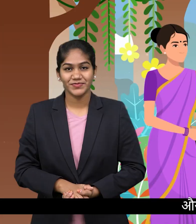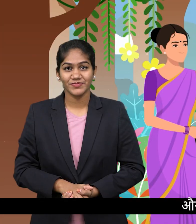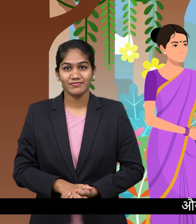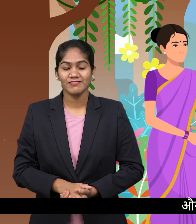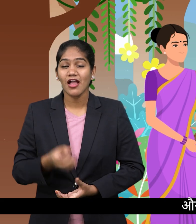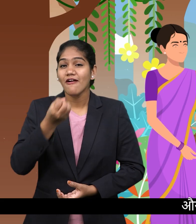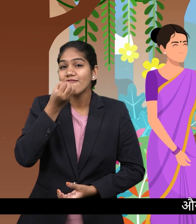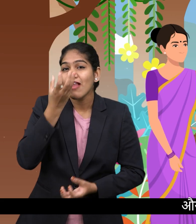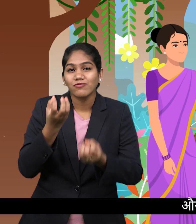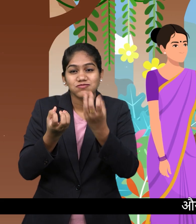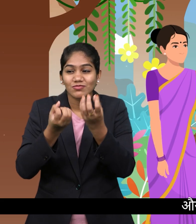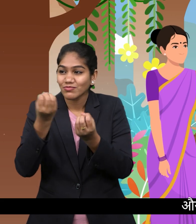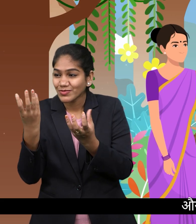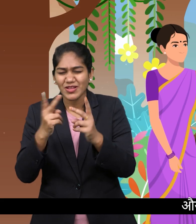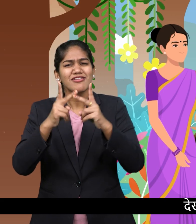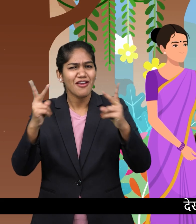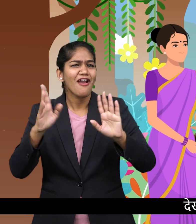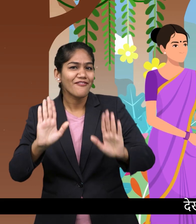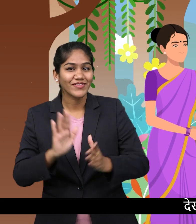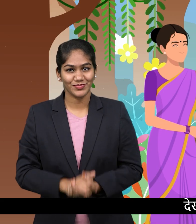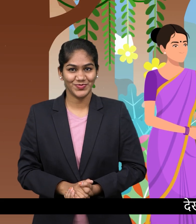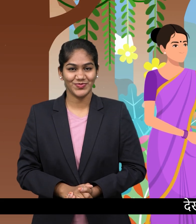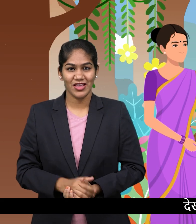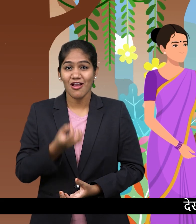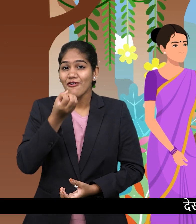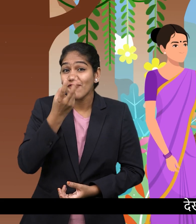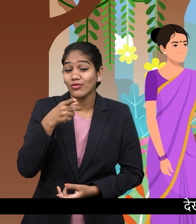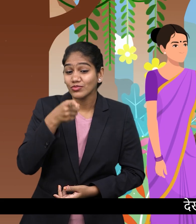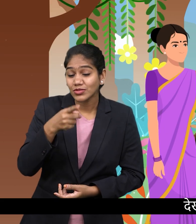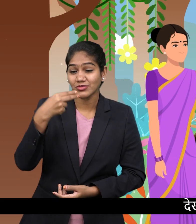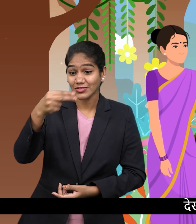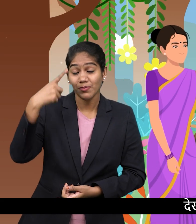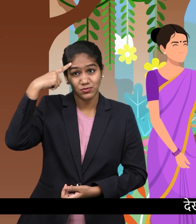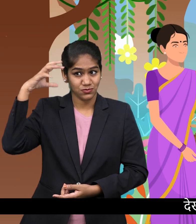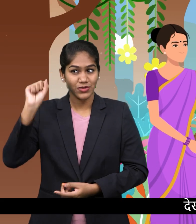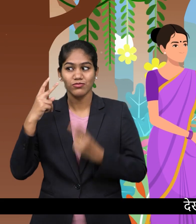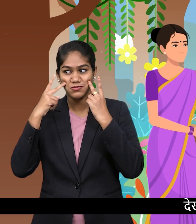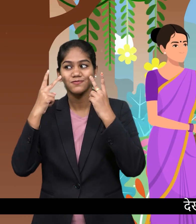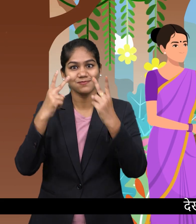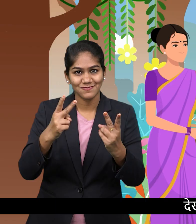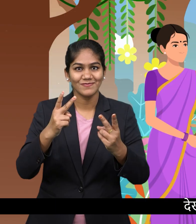और भी बहुत सारे फूल हैं। देखो और याद रखो।